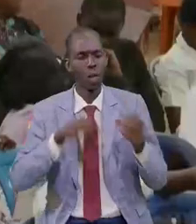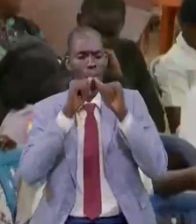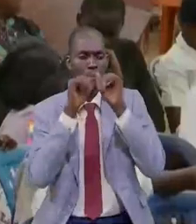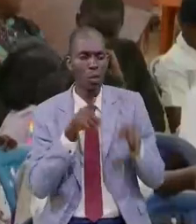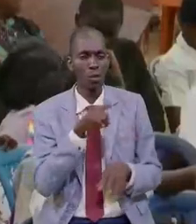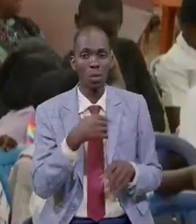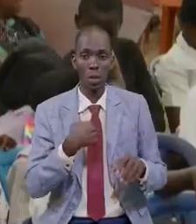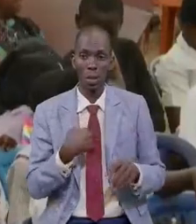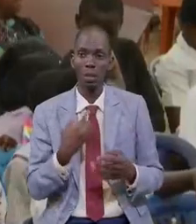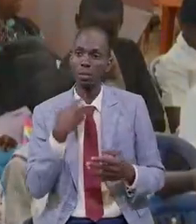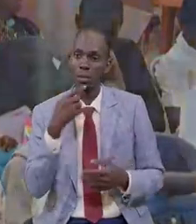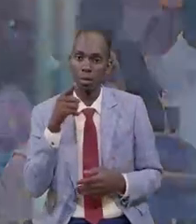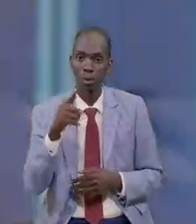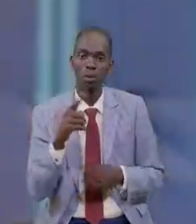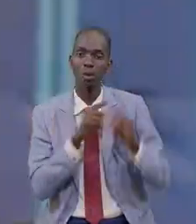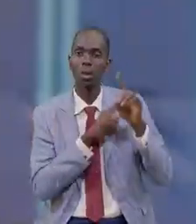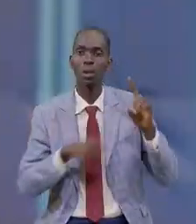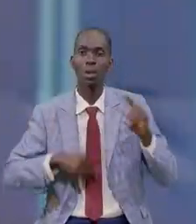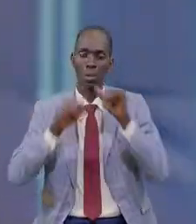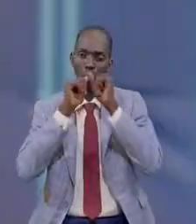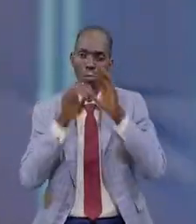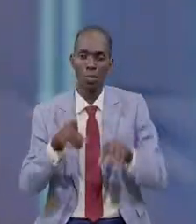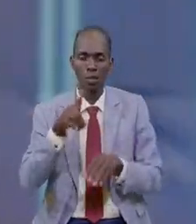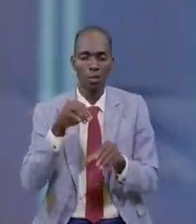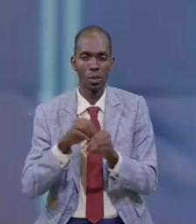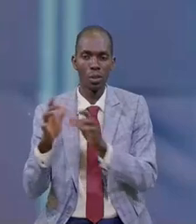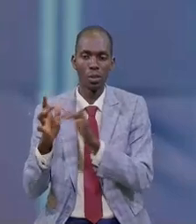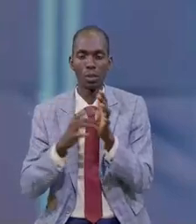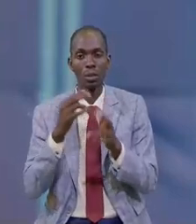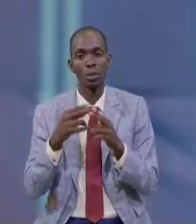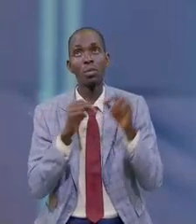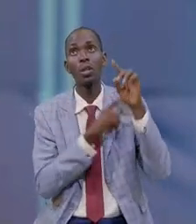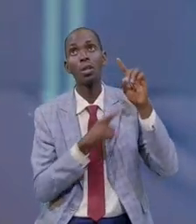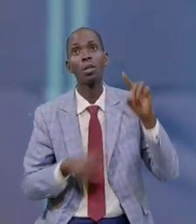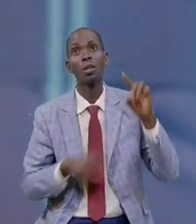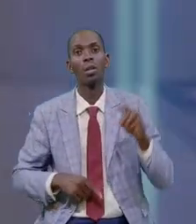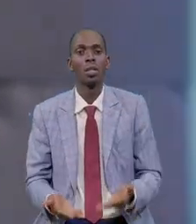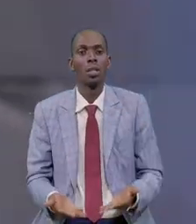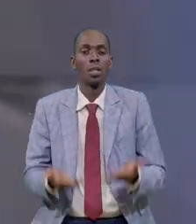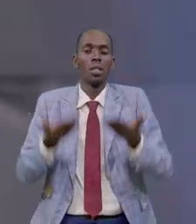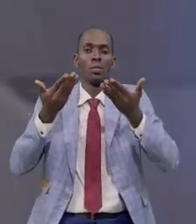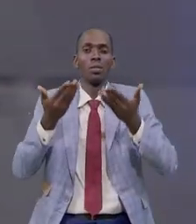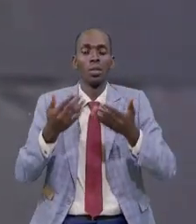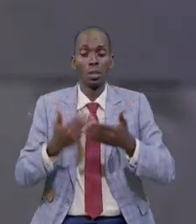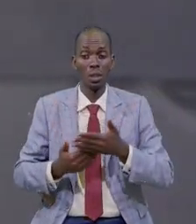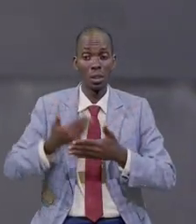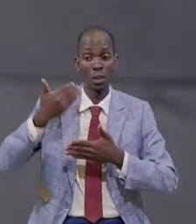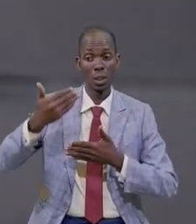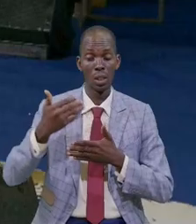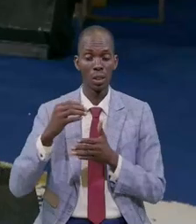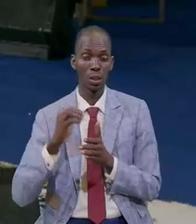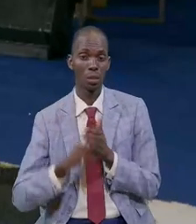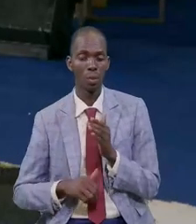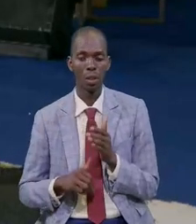te bénisse le Seigneur t'élève le chapitre suivant